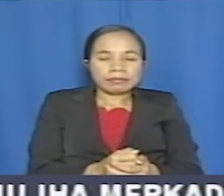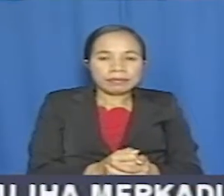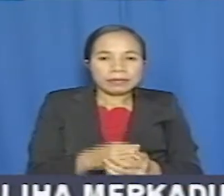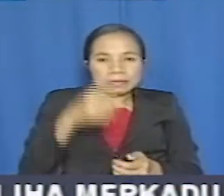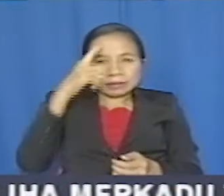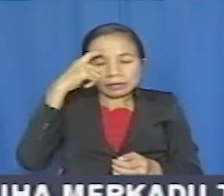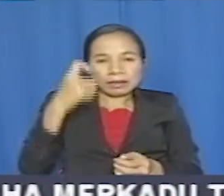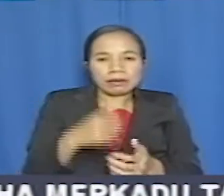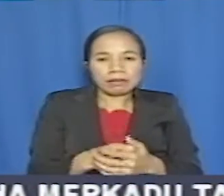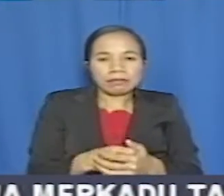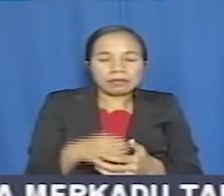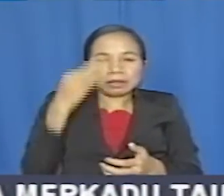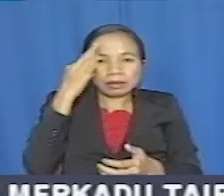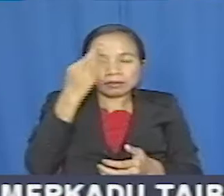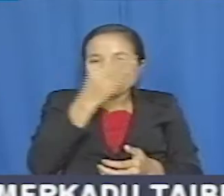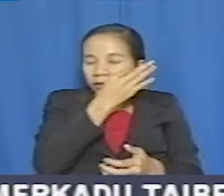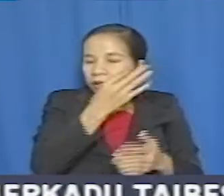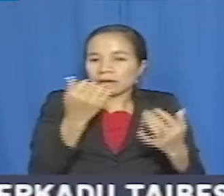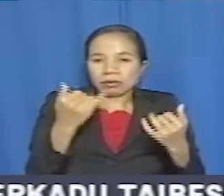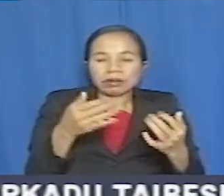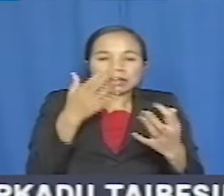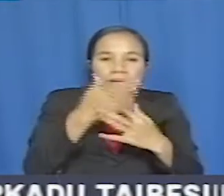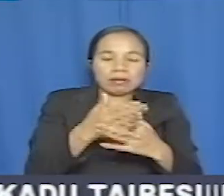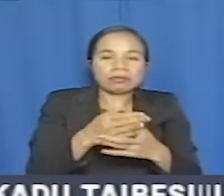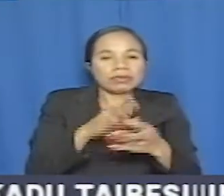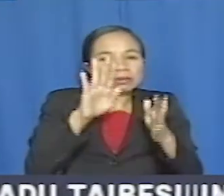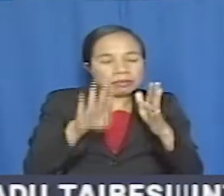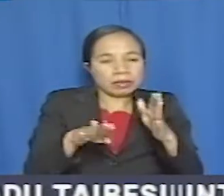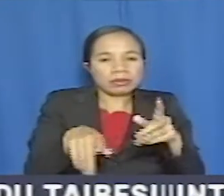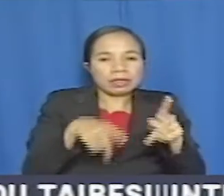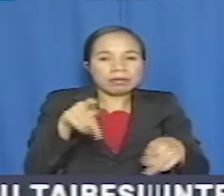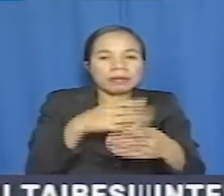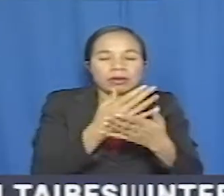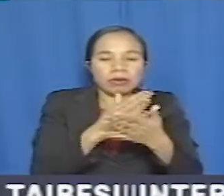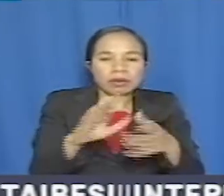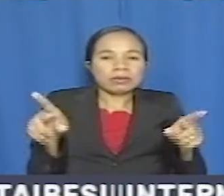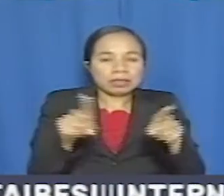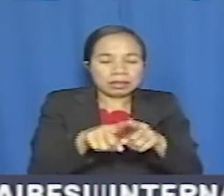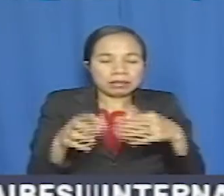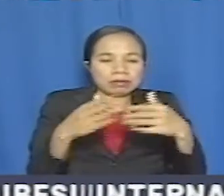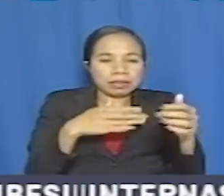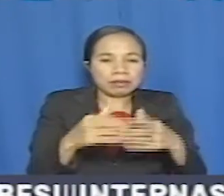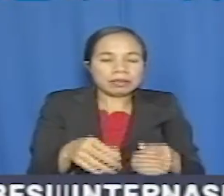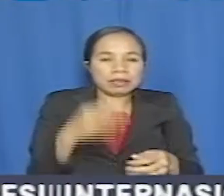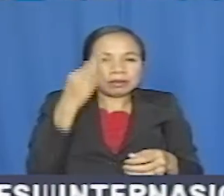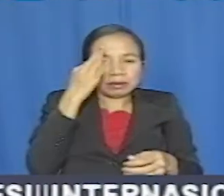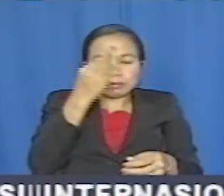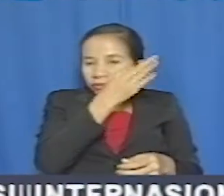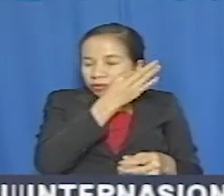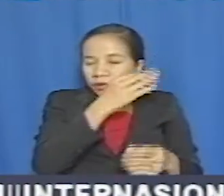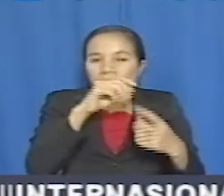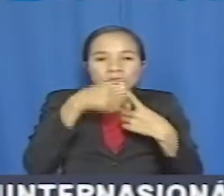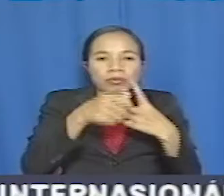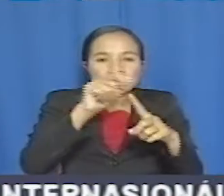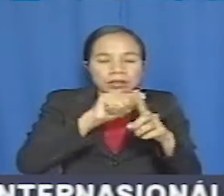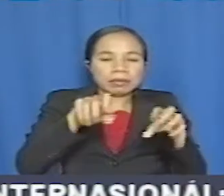tamba iPhone agora tamo menos be mai hola mo sansa bai bai sing iPhone hudi ne be dodo